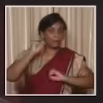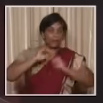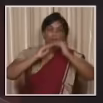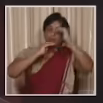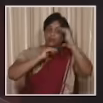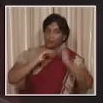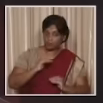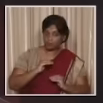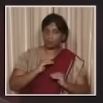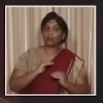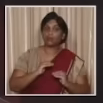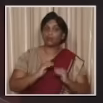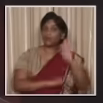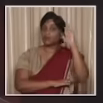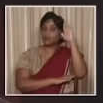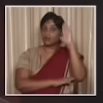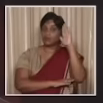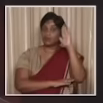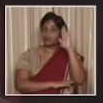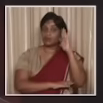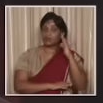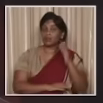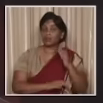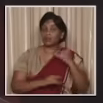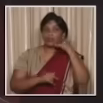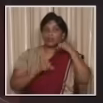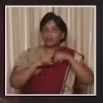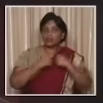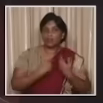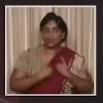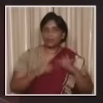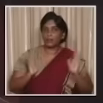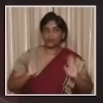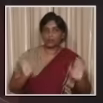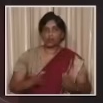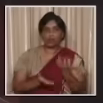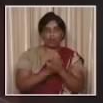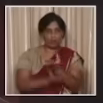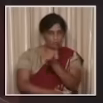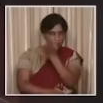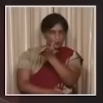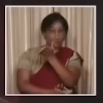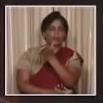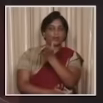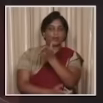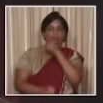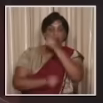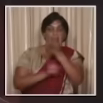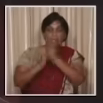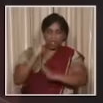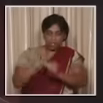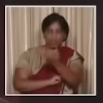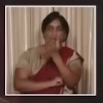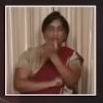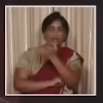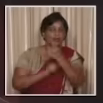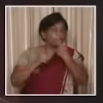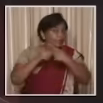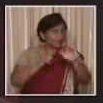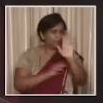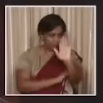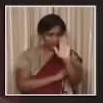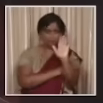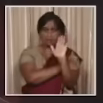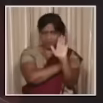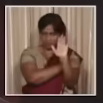අත ඉස්සුවේ සමගි ජන බලවේගය නෙමෙයි පොහොට්ටුව මේ කතා කරන ඇමතිවරයා. ඒ විතරක් නෙවෙයි පොඩකින්ල